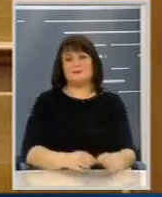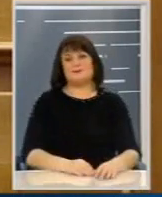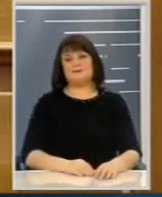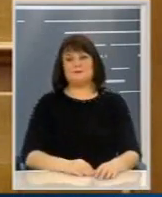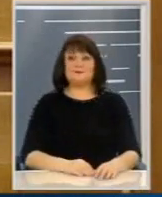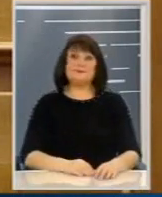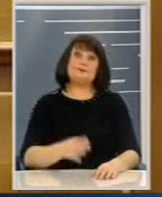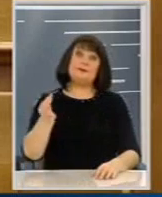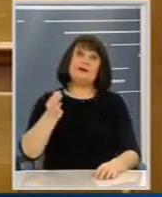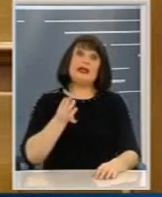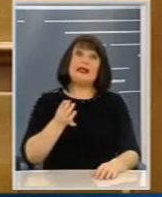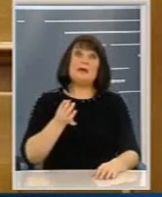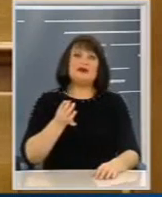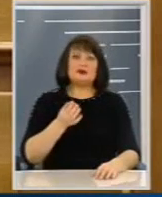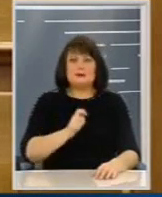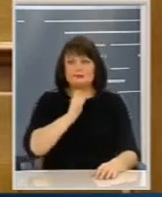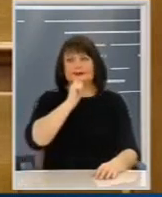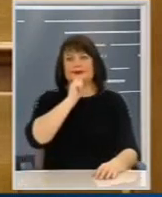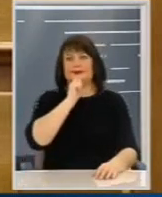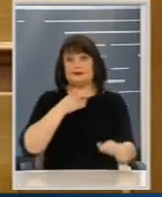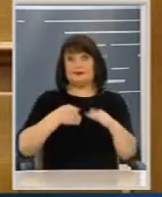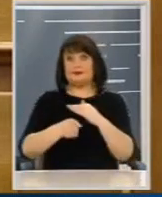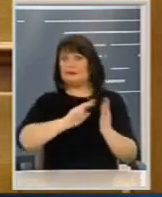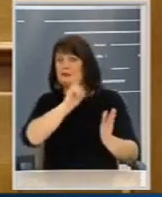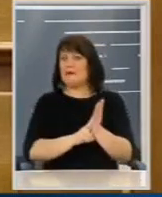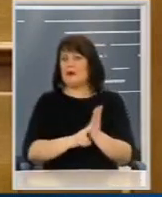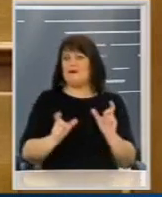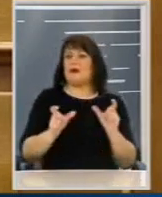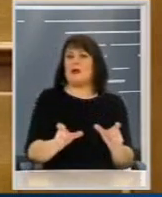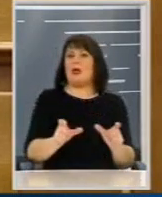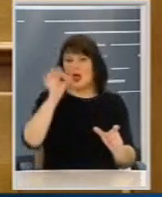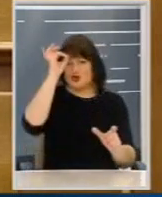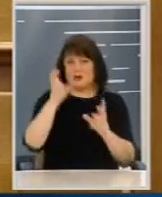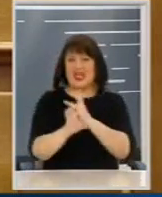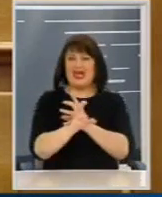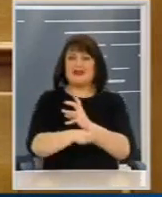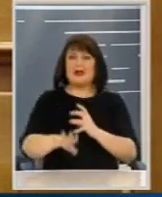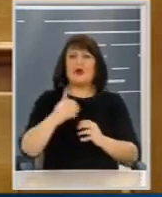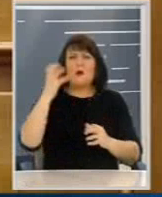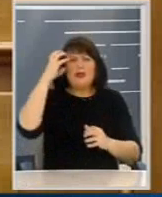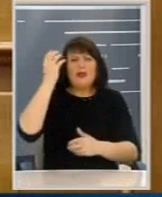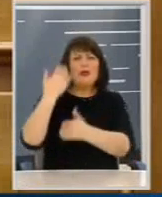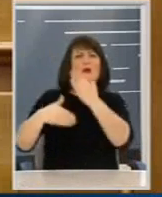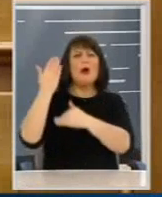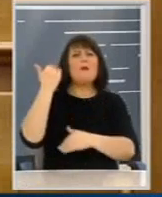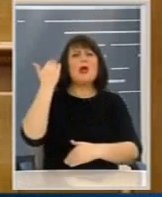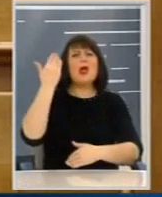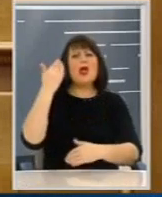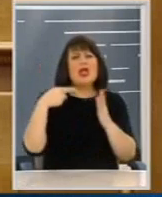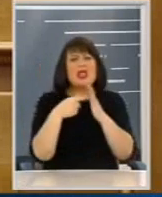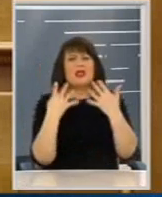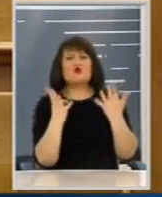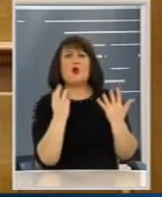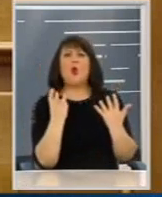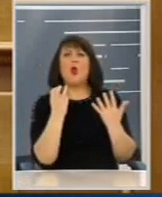το υποτιθέμενο άβατο στα Εξάρχεια. Εγώ, όσο θυμάμαι τον εαυτό μου, από τη δεκαετία του 80